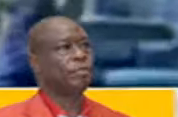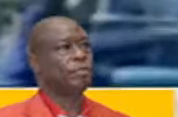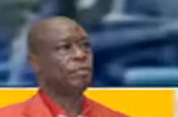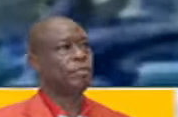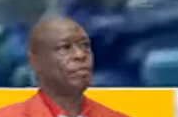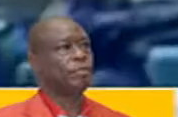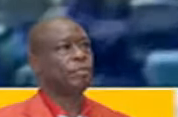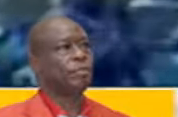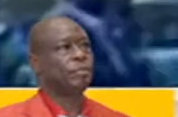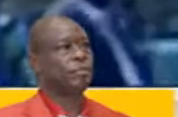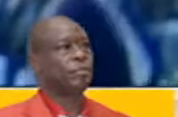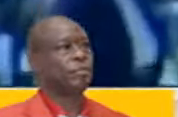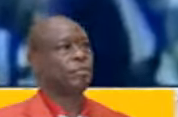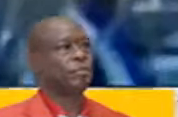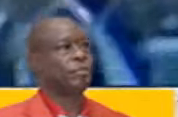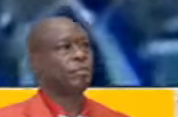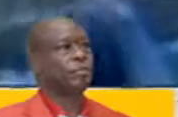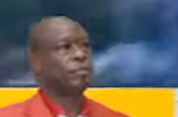nimeona iko shida ya watu,